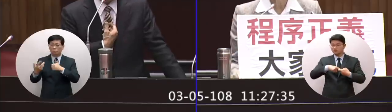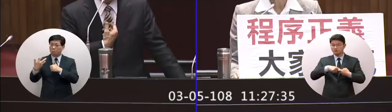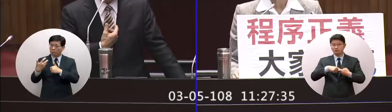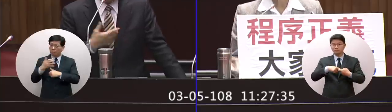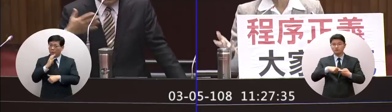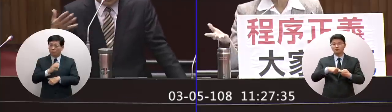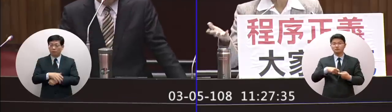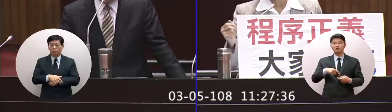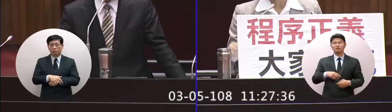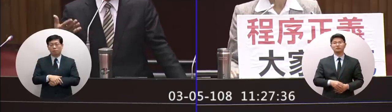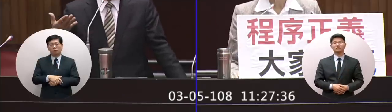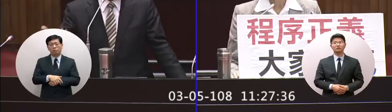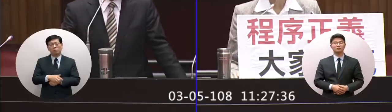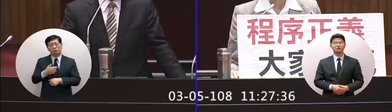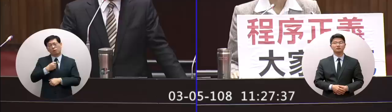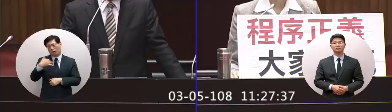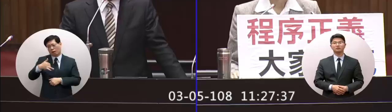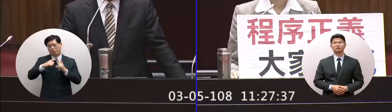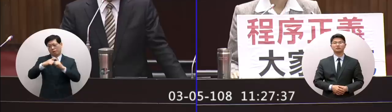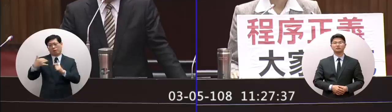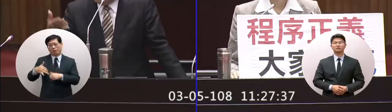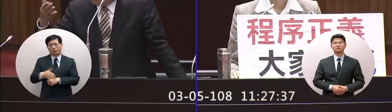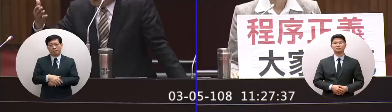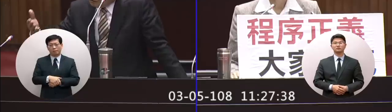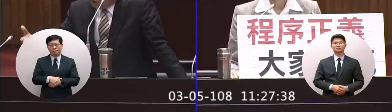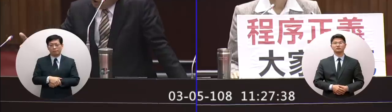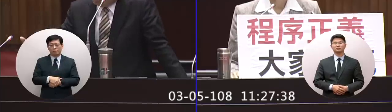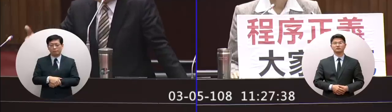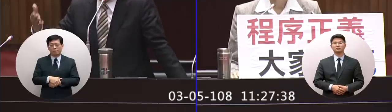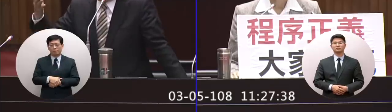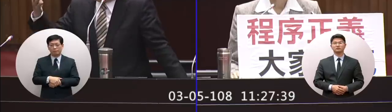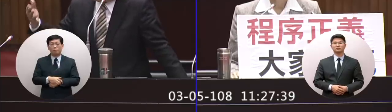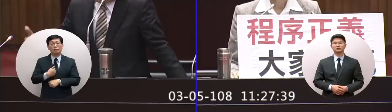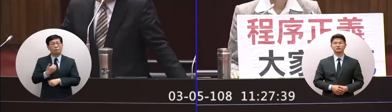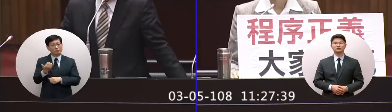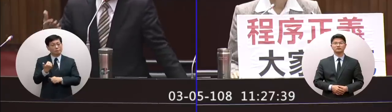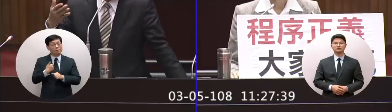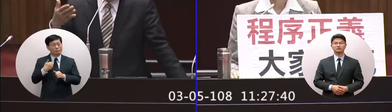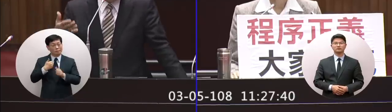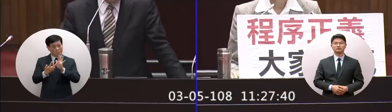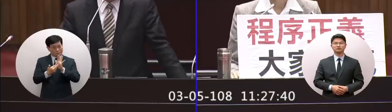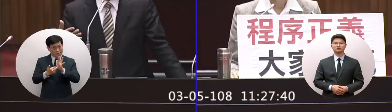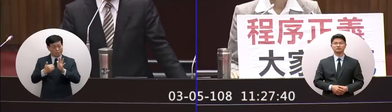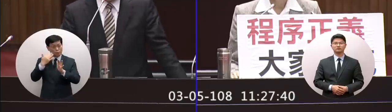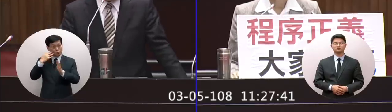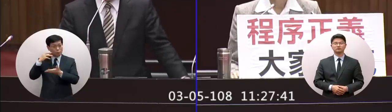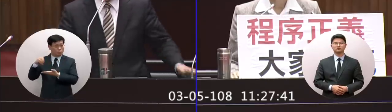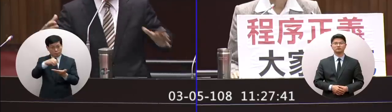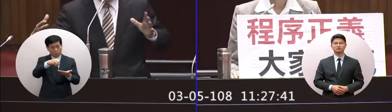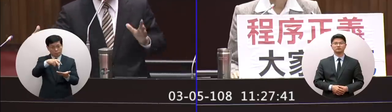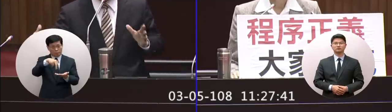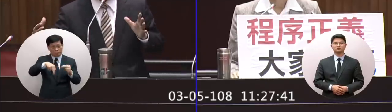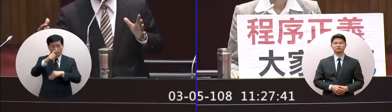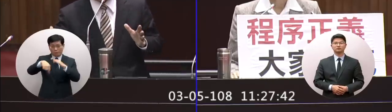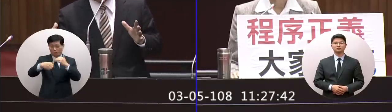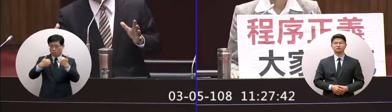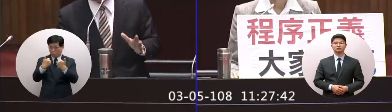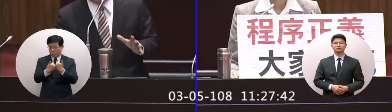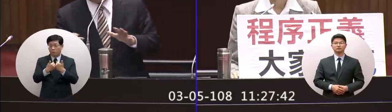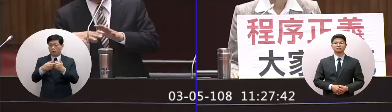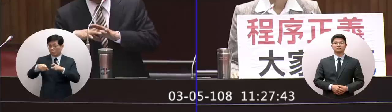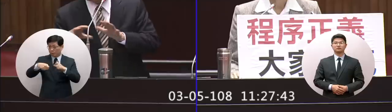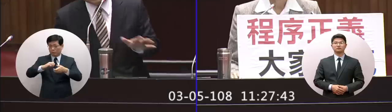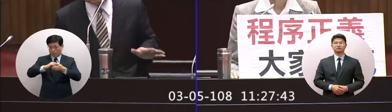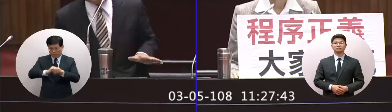问我？你电话啊，我都还没讲啊你。我说要送到行政院会的草案，一定要